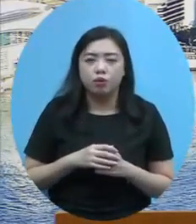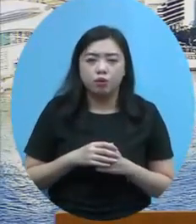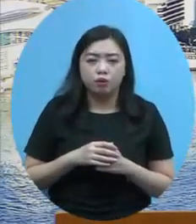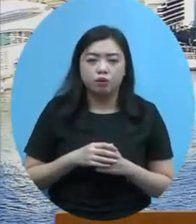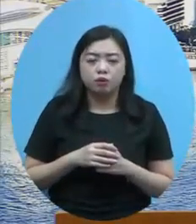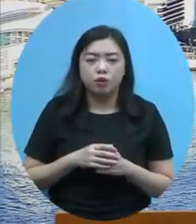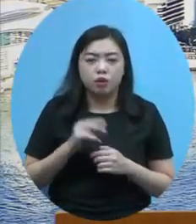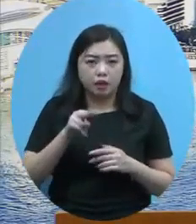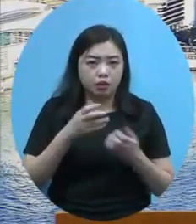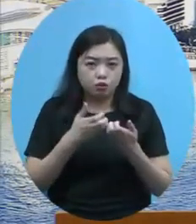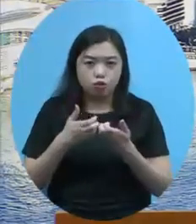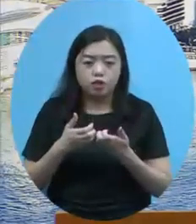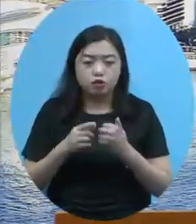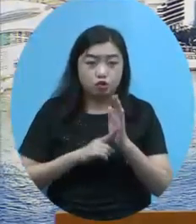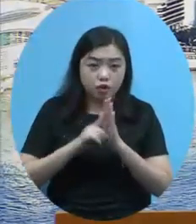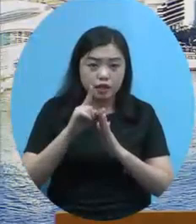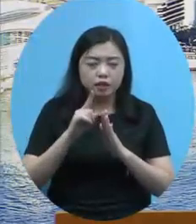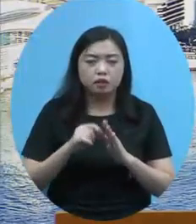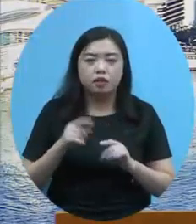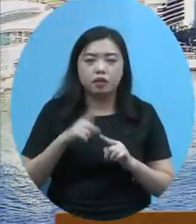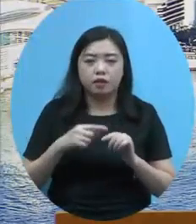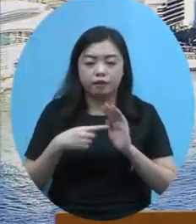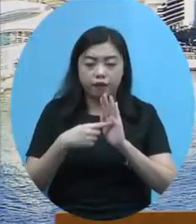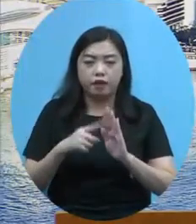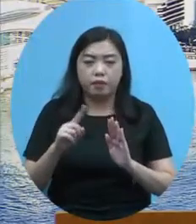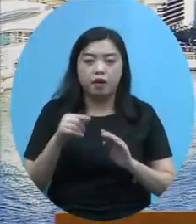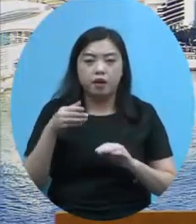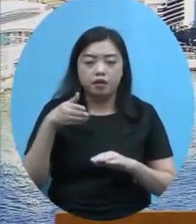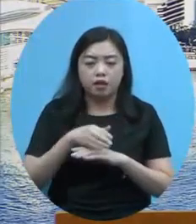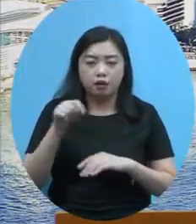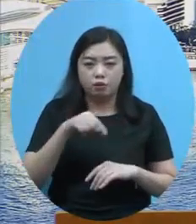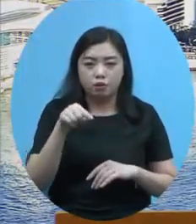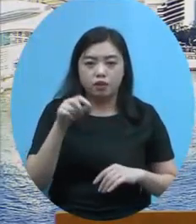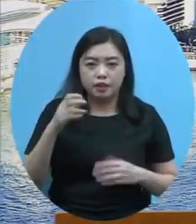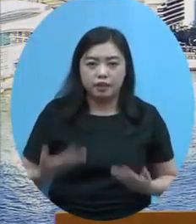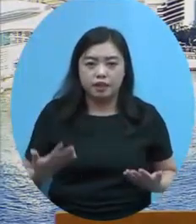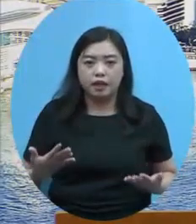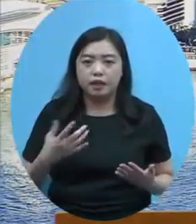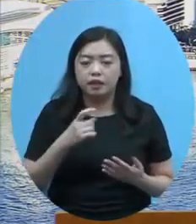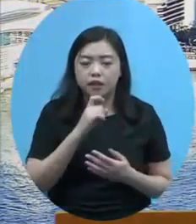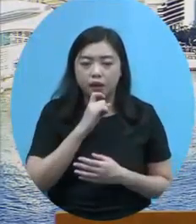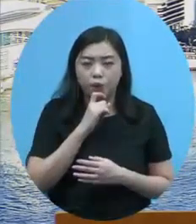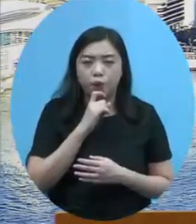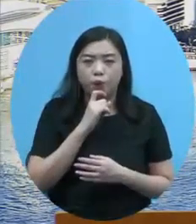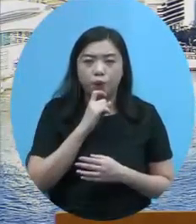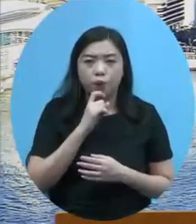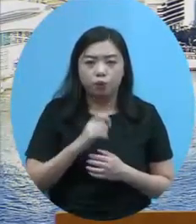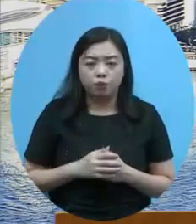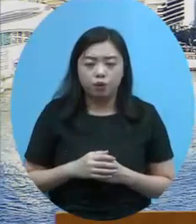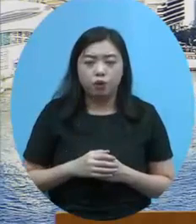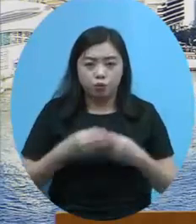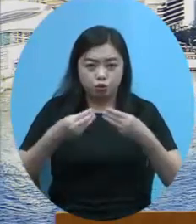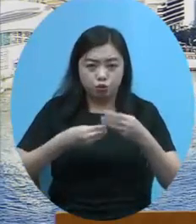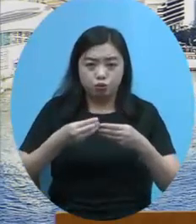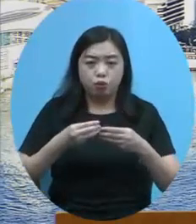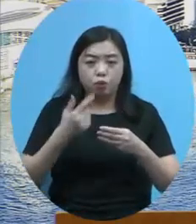呢一啲數字嘅上升咧，係反映緊喺社會上面咧，現時咧係第一即係傳播鏈